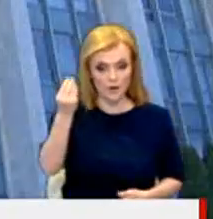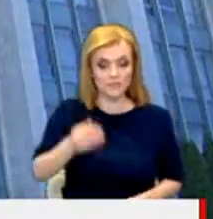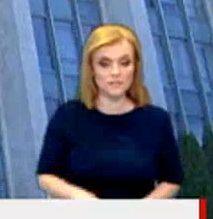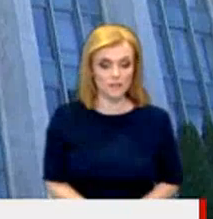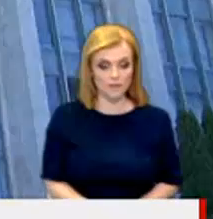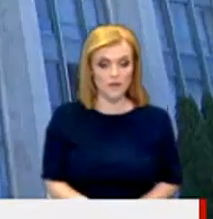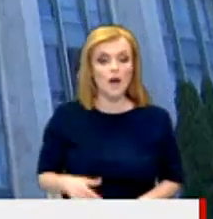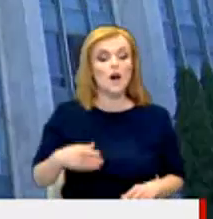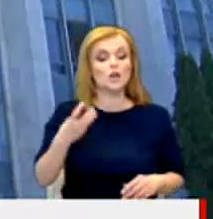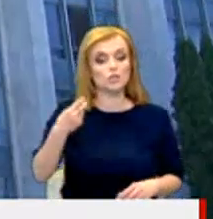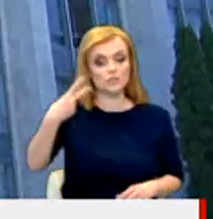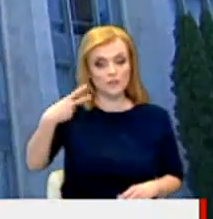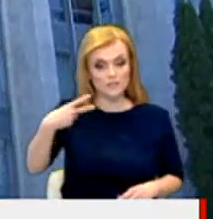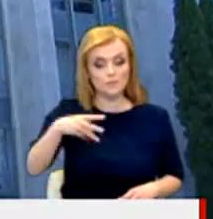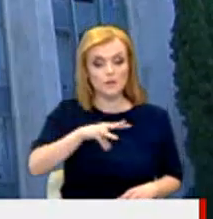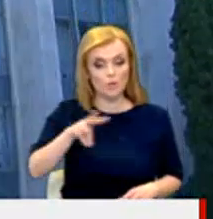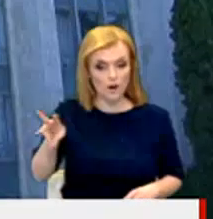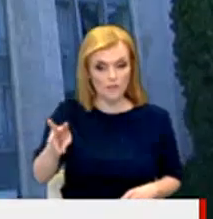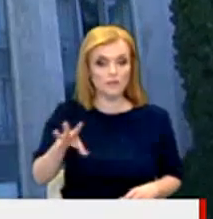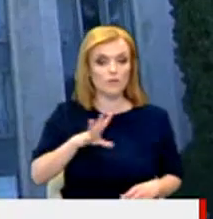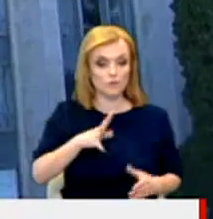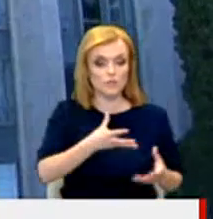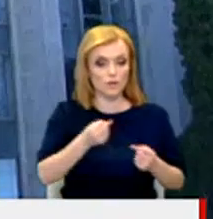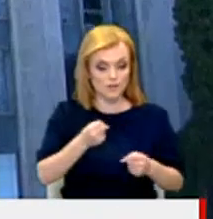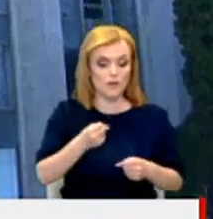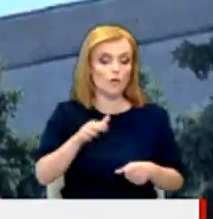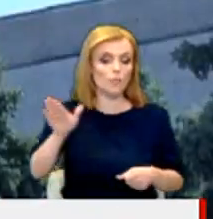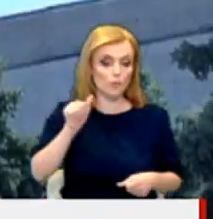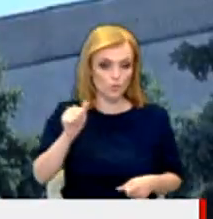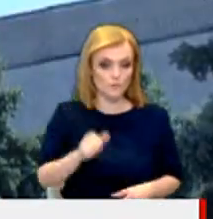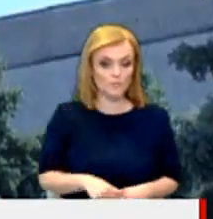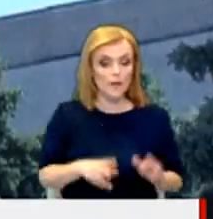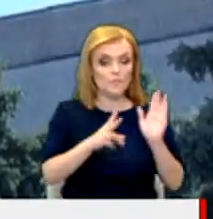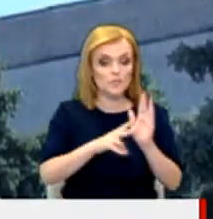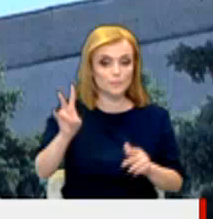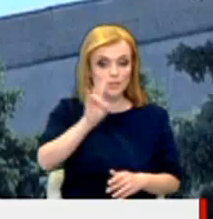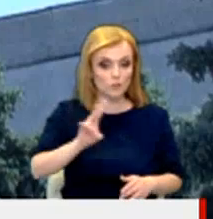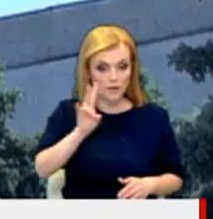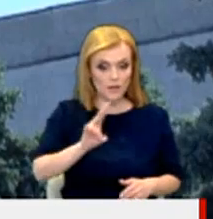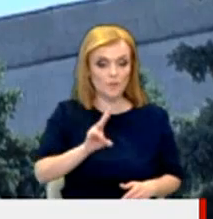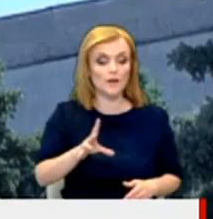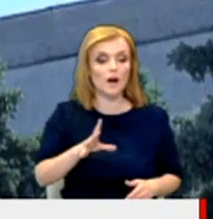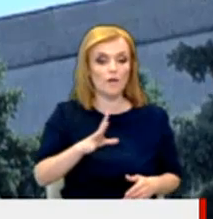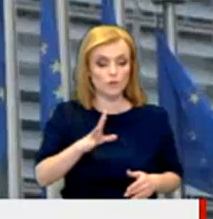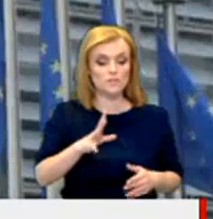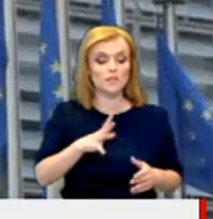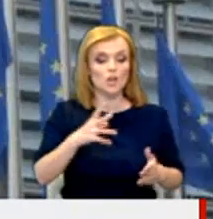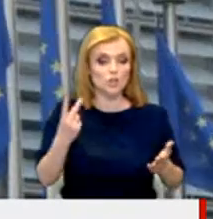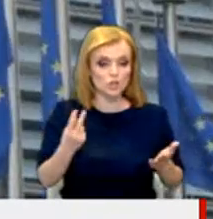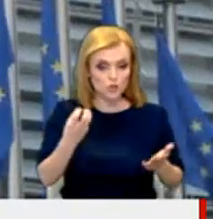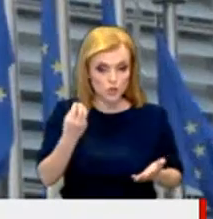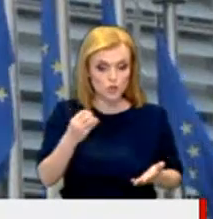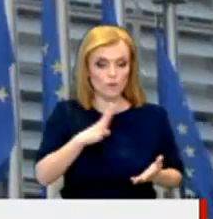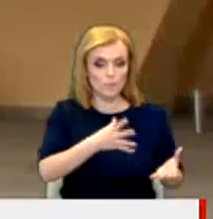au fost primite sub formă de împrumut pe parcursul lunii octombrie. De asemenea, pe 7 noiembrie au fost recepționate două tranșe din